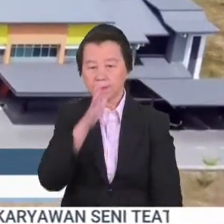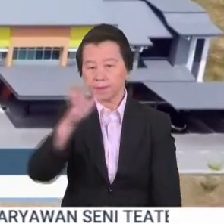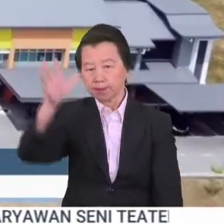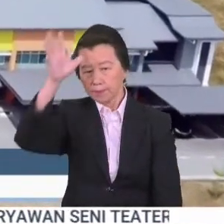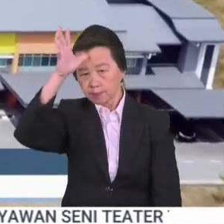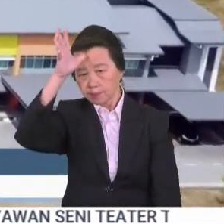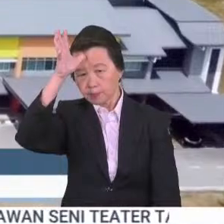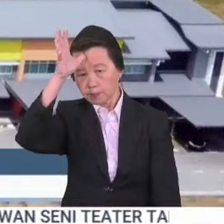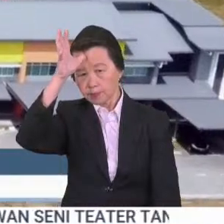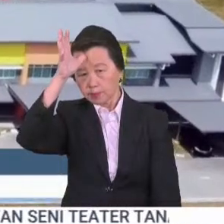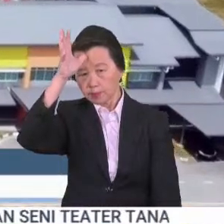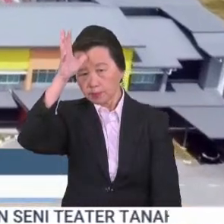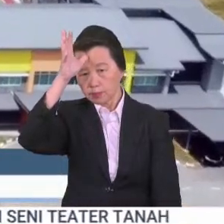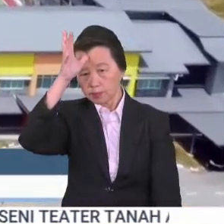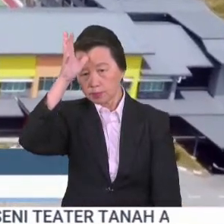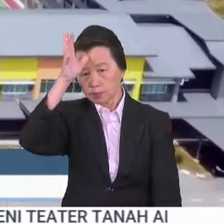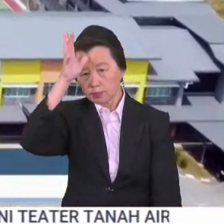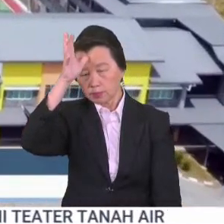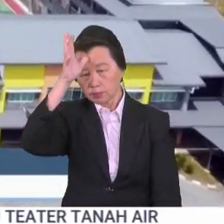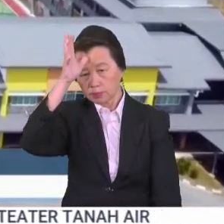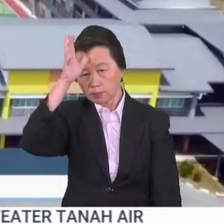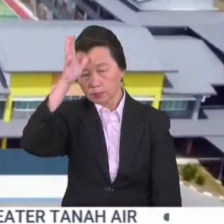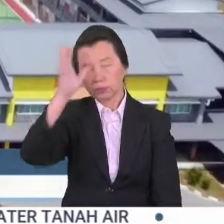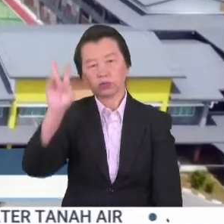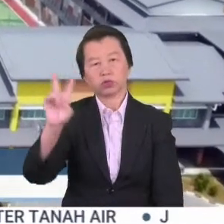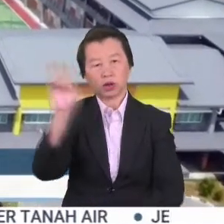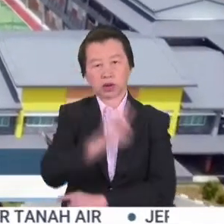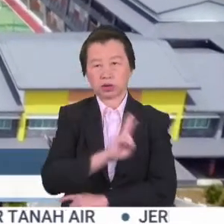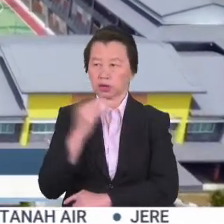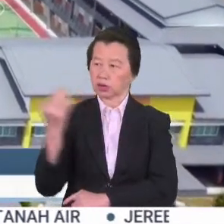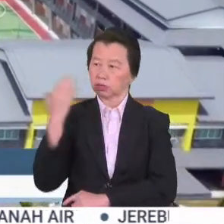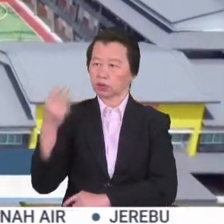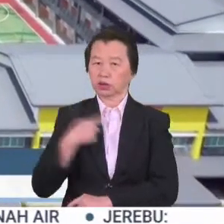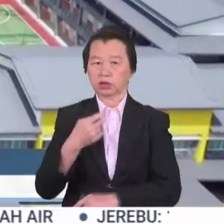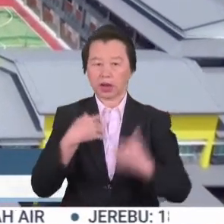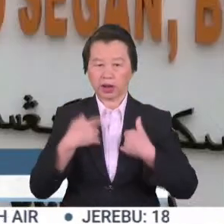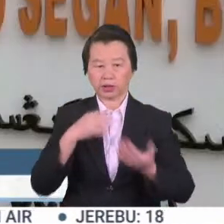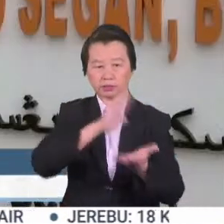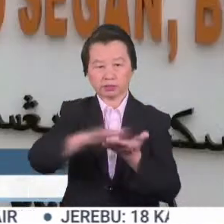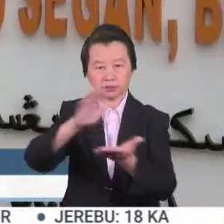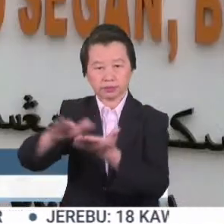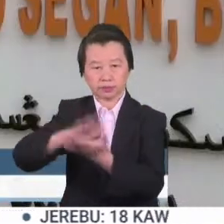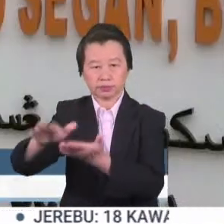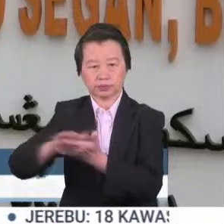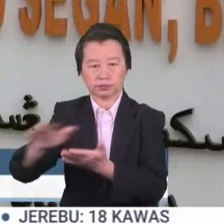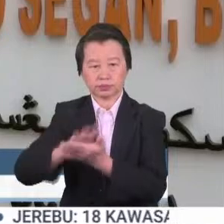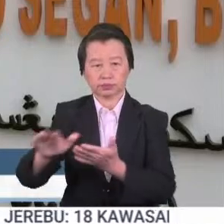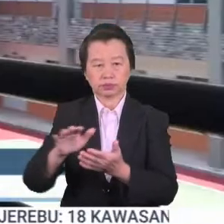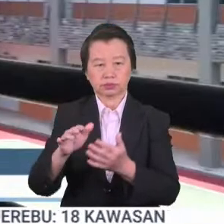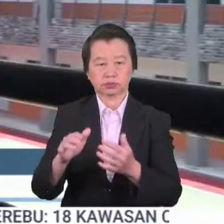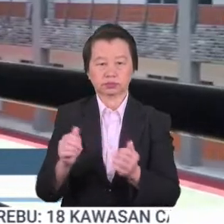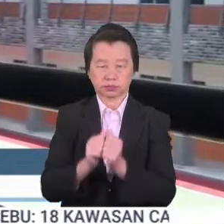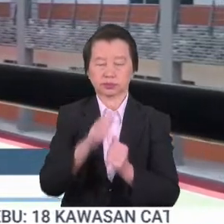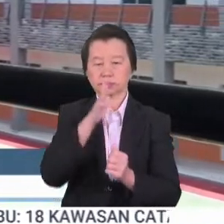ee pada dua hari yang lepas kami mengadakkan gotong royong dengan keadaan BAP lah bangunan baru